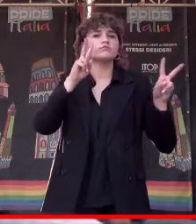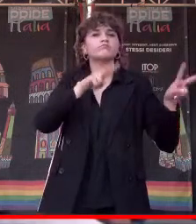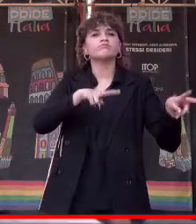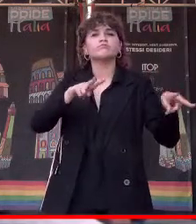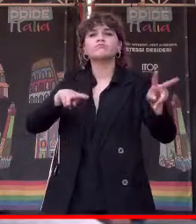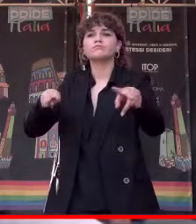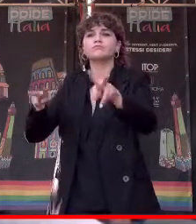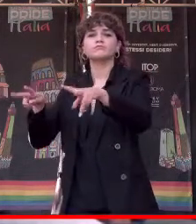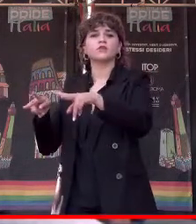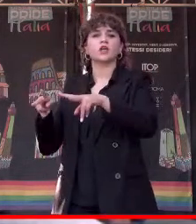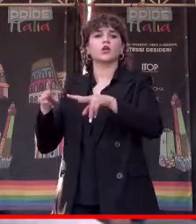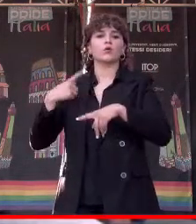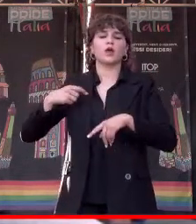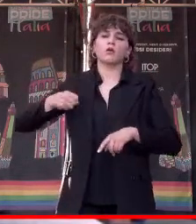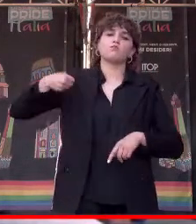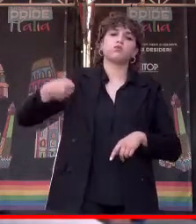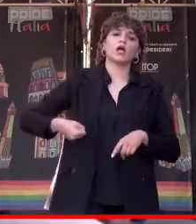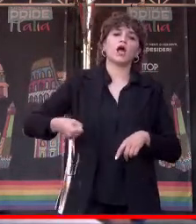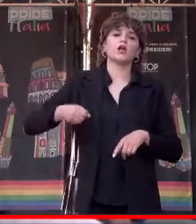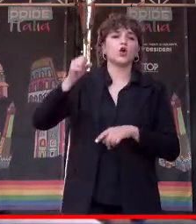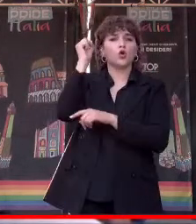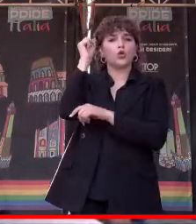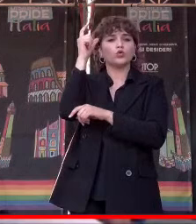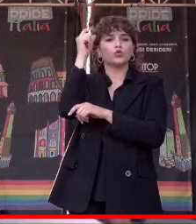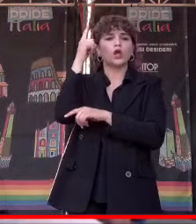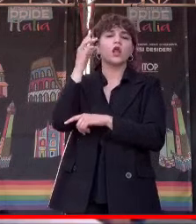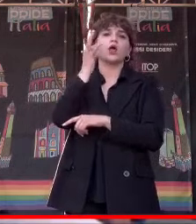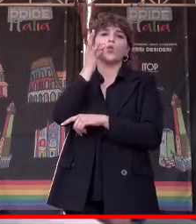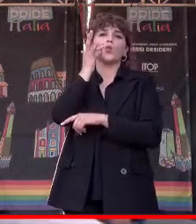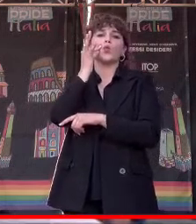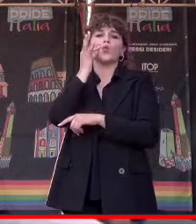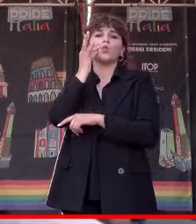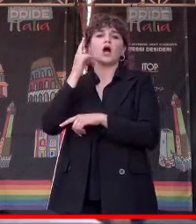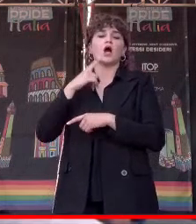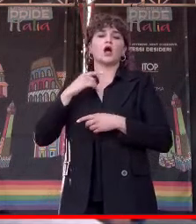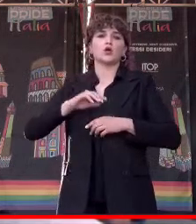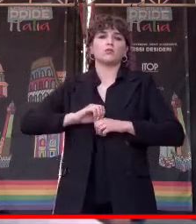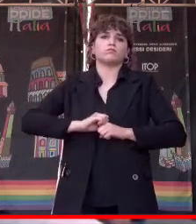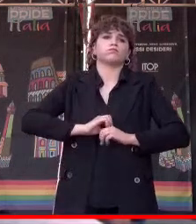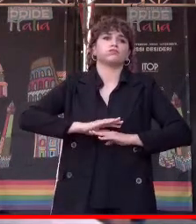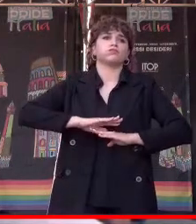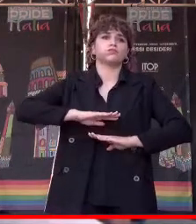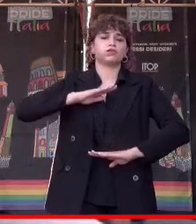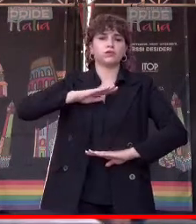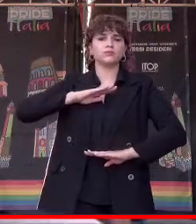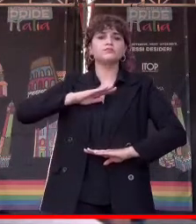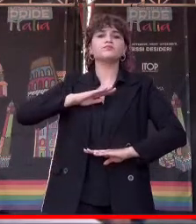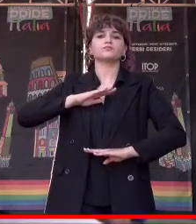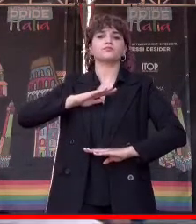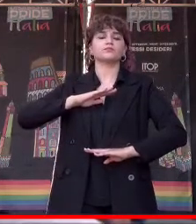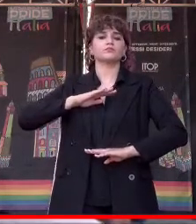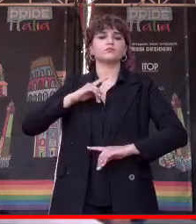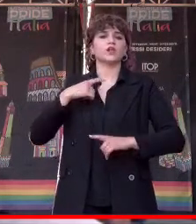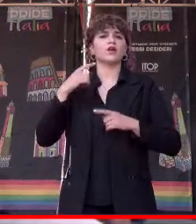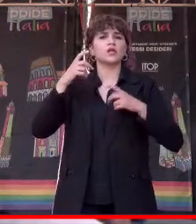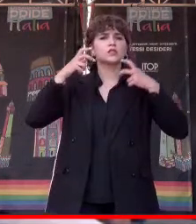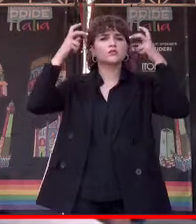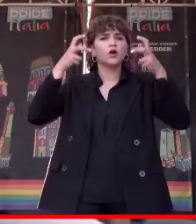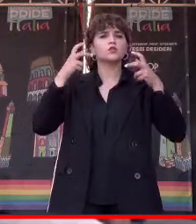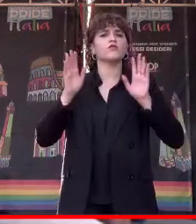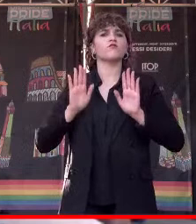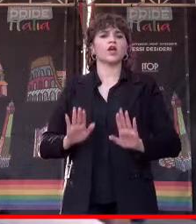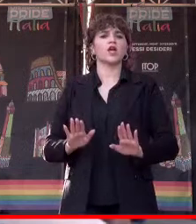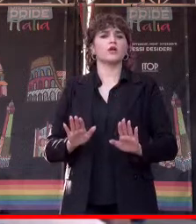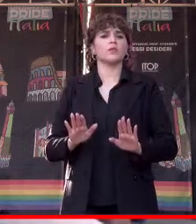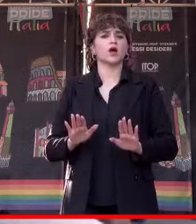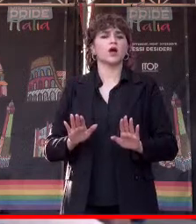e umano. Però poi ogni tanto bisogna fare lo sforzo di fermarsi e, come dire, mettere a